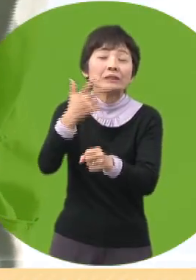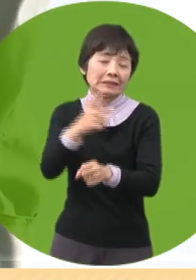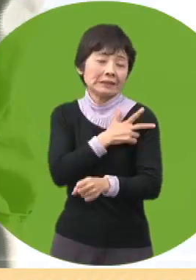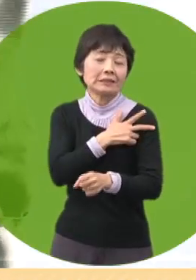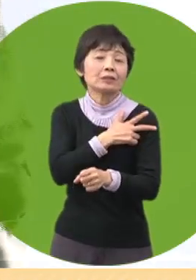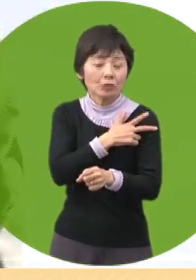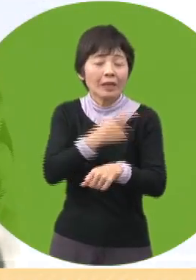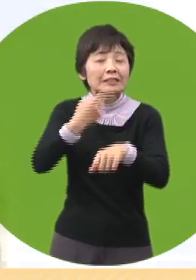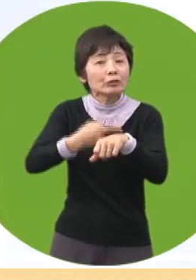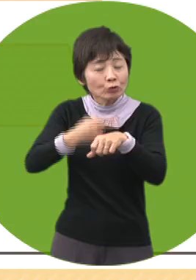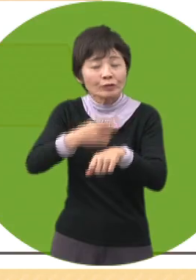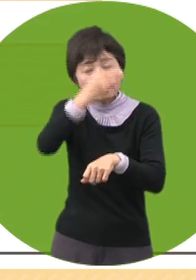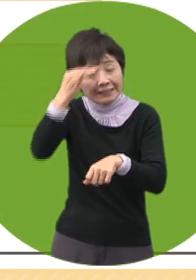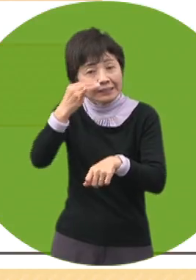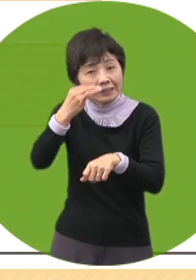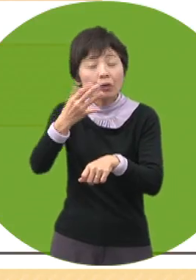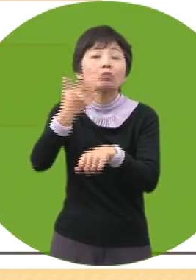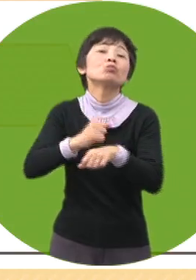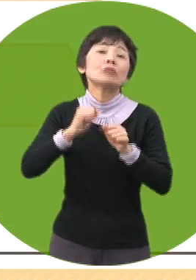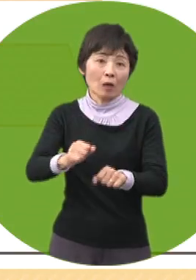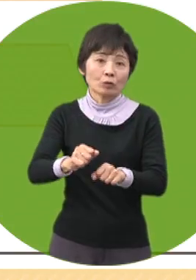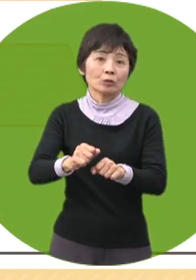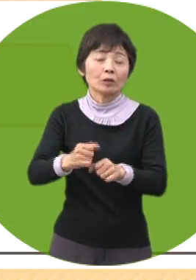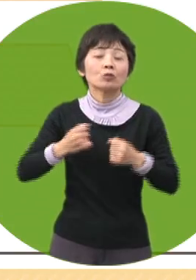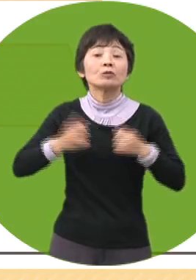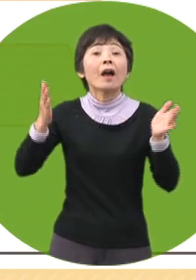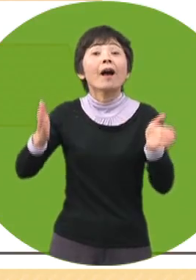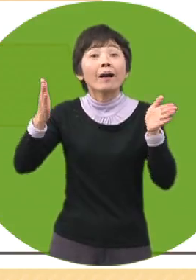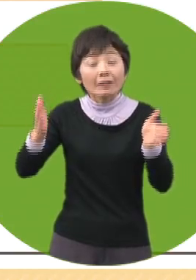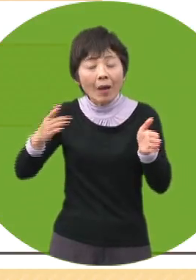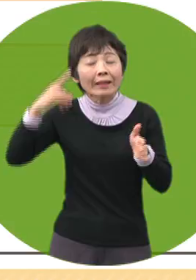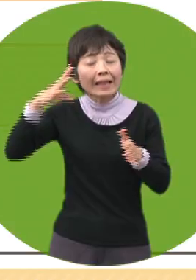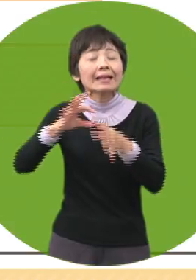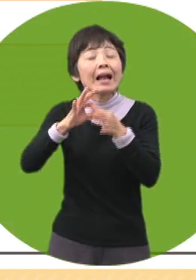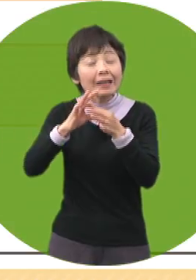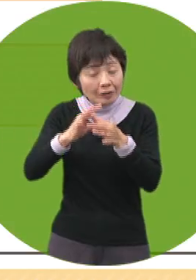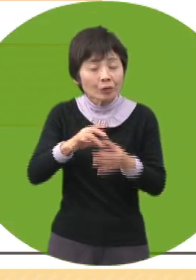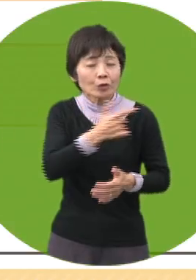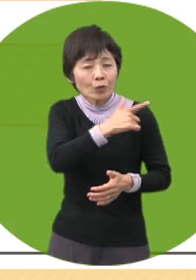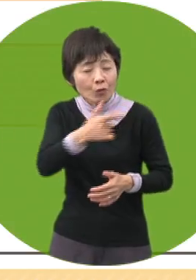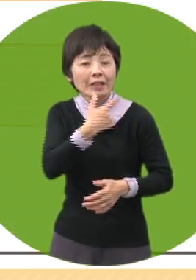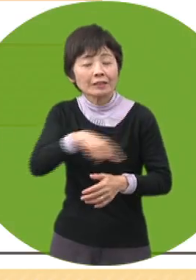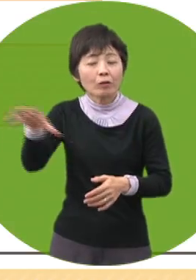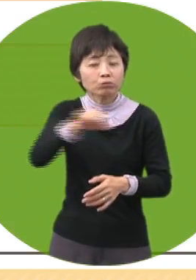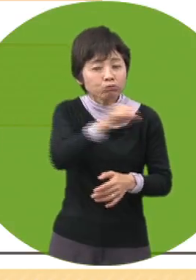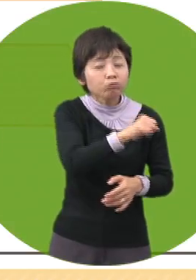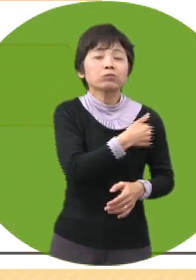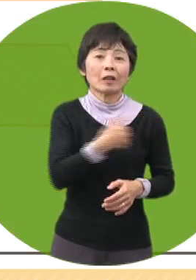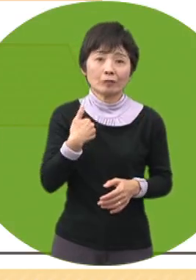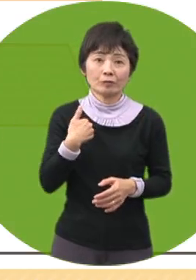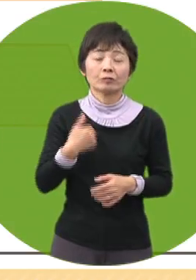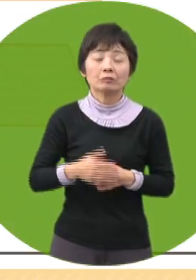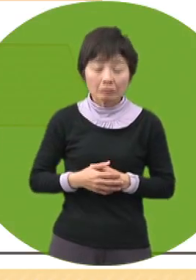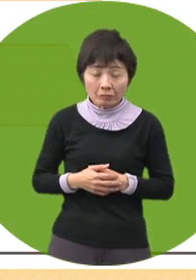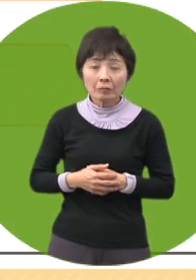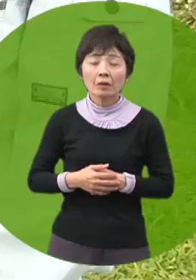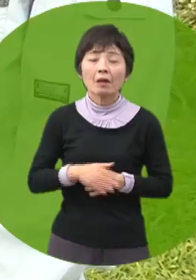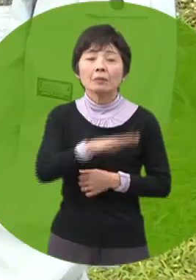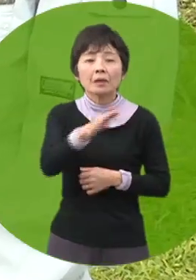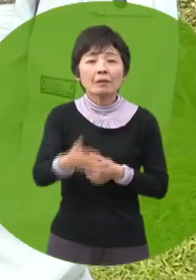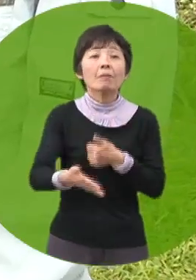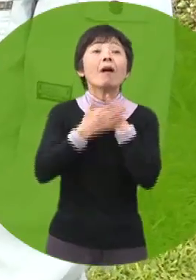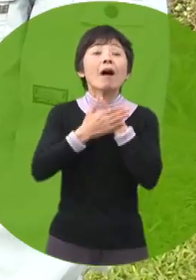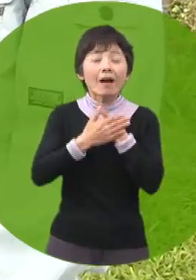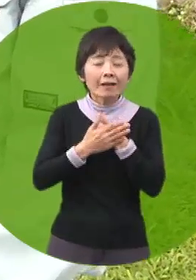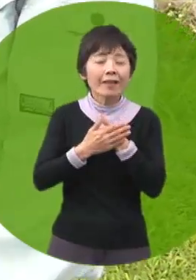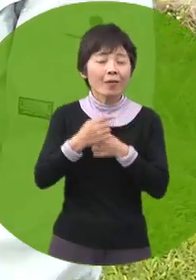識や技術を身につけます。訓練期間中には電気に関するさまざまな資格を取ることができます。 皆さんのおかげで私